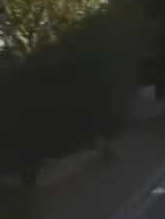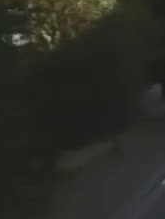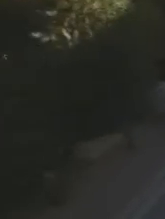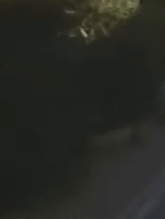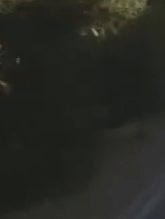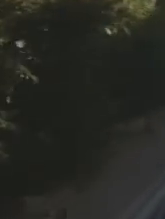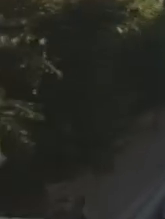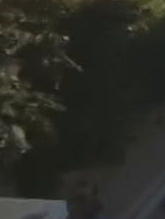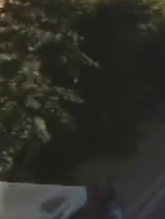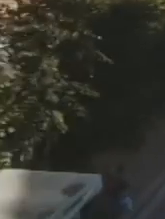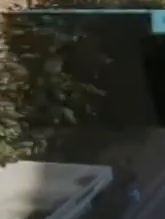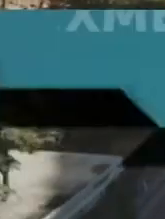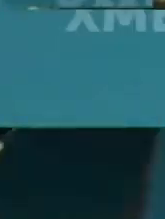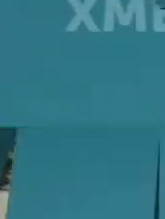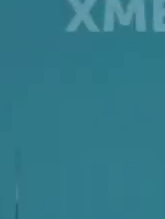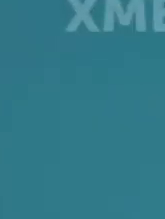Дякую.